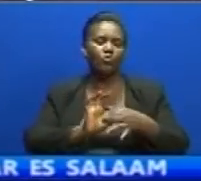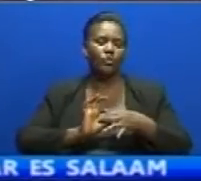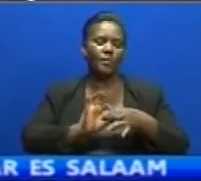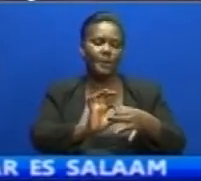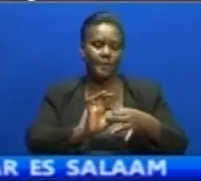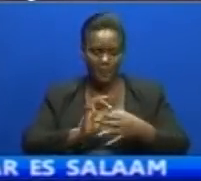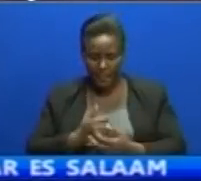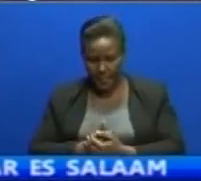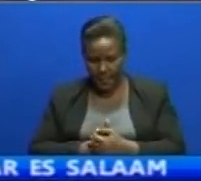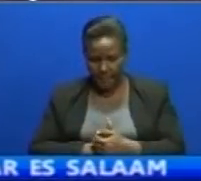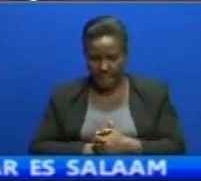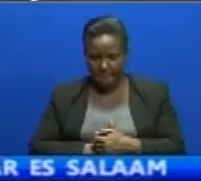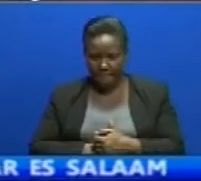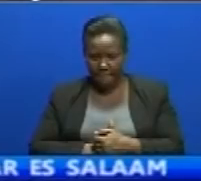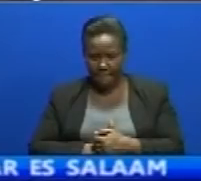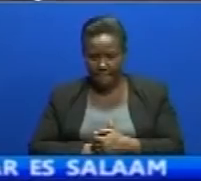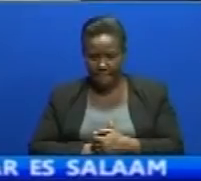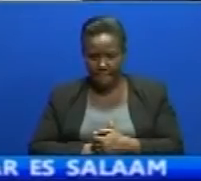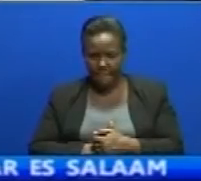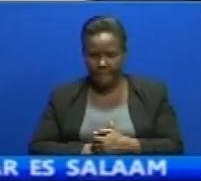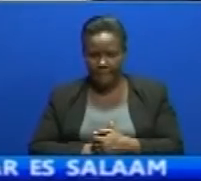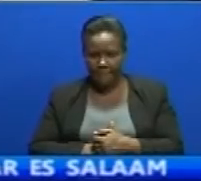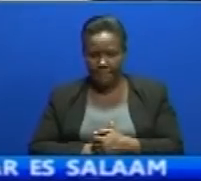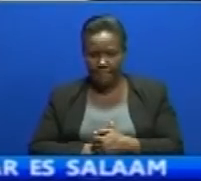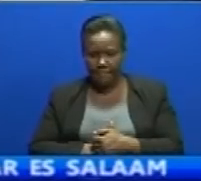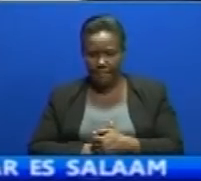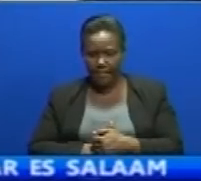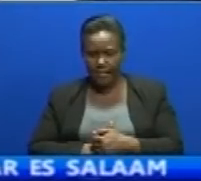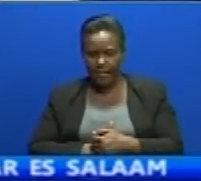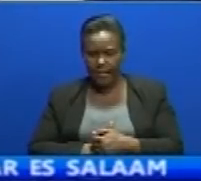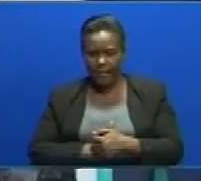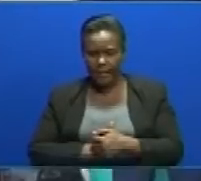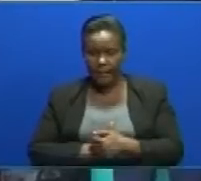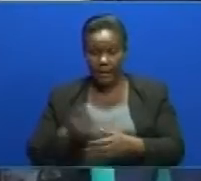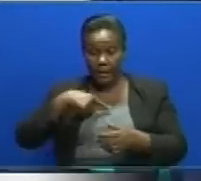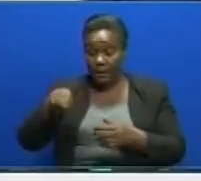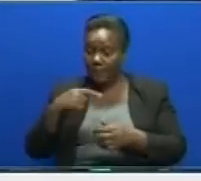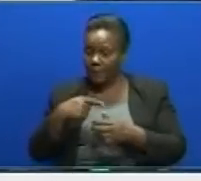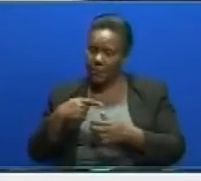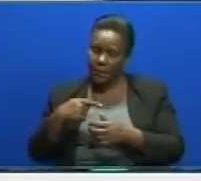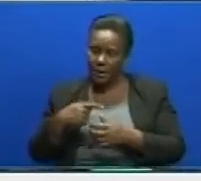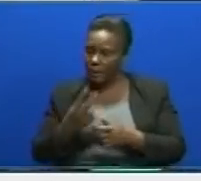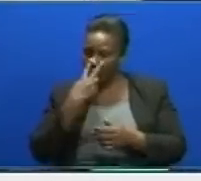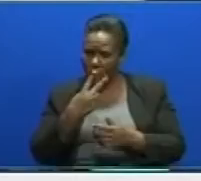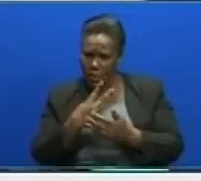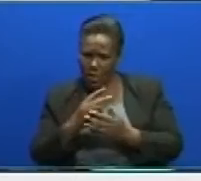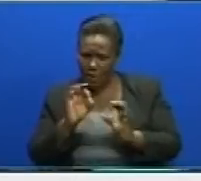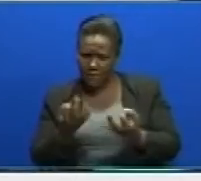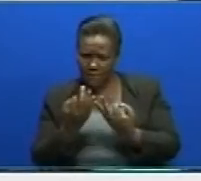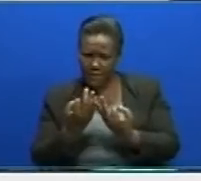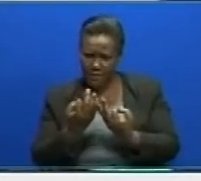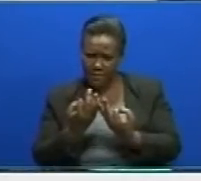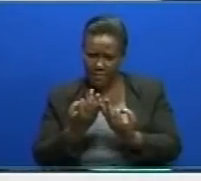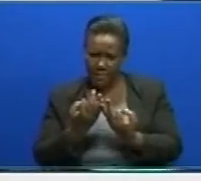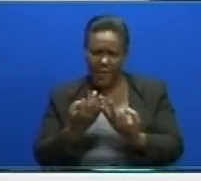itasainiwa na waheshimiwa mawaziri. But what we are seeking is to put content, to put social